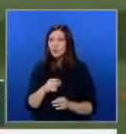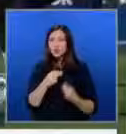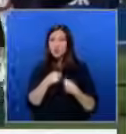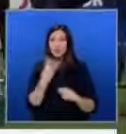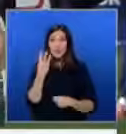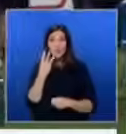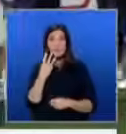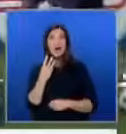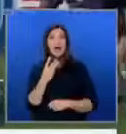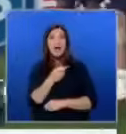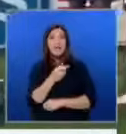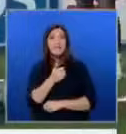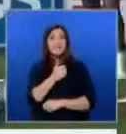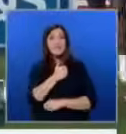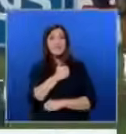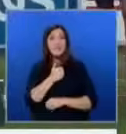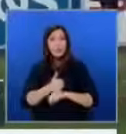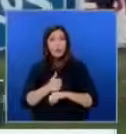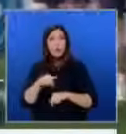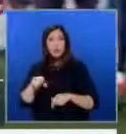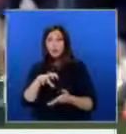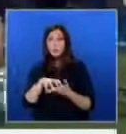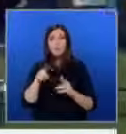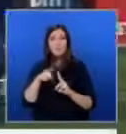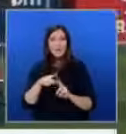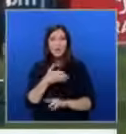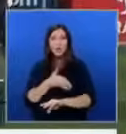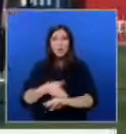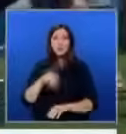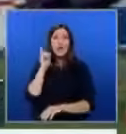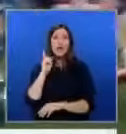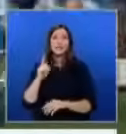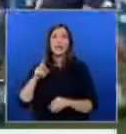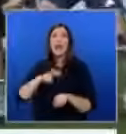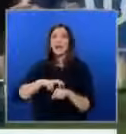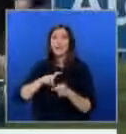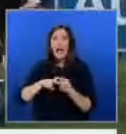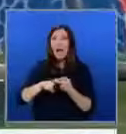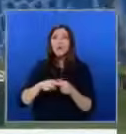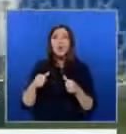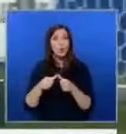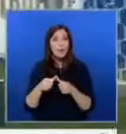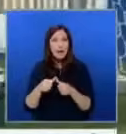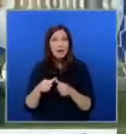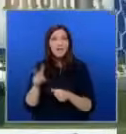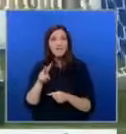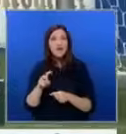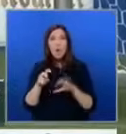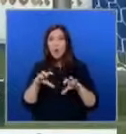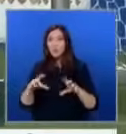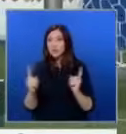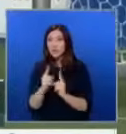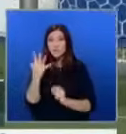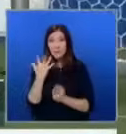титуляри в този двобой. Педри, който е контузен, наказаните Дани Карвахал и Робин Лунорман. Двата тима се срещат за пети път на